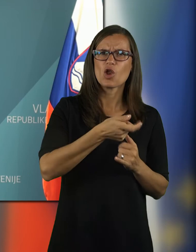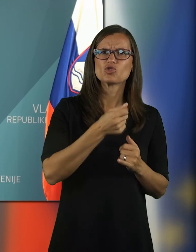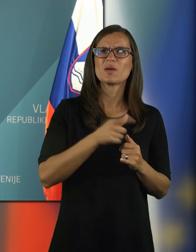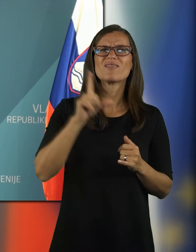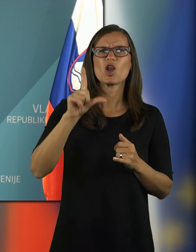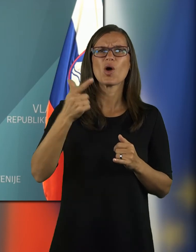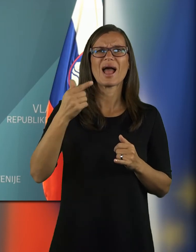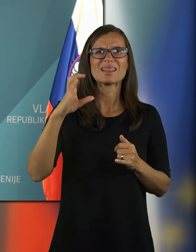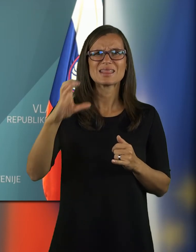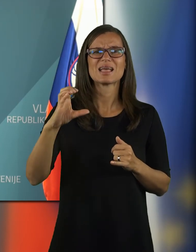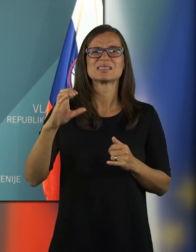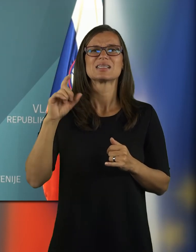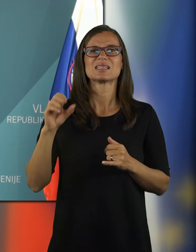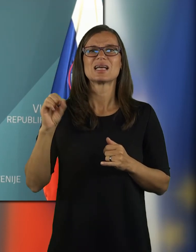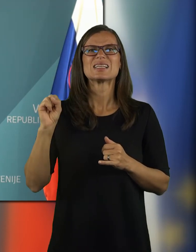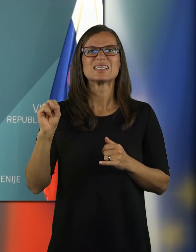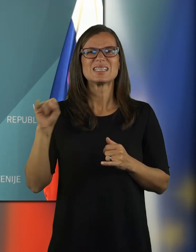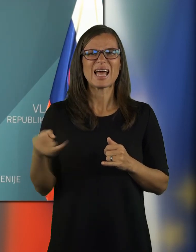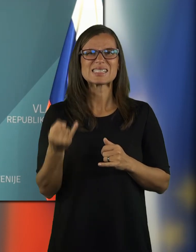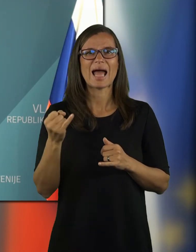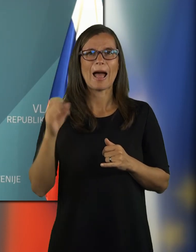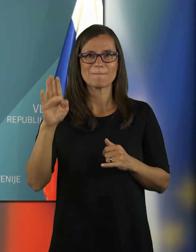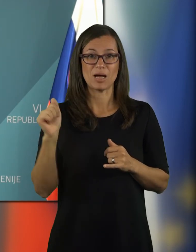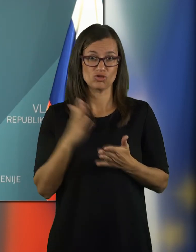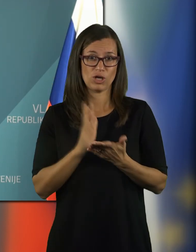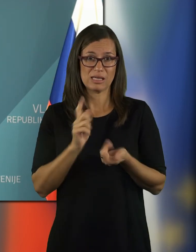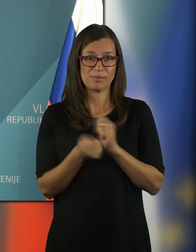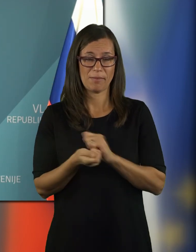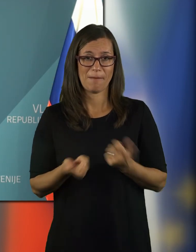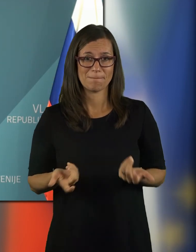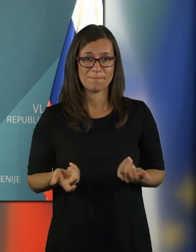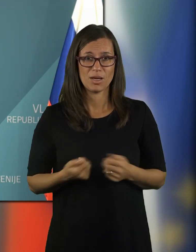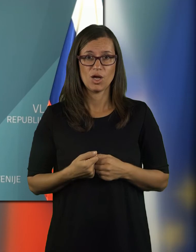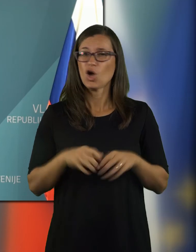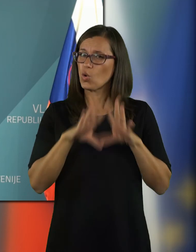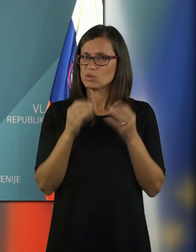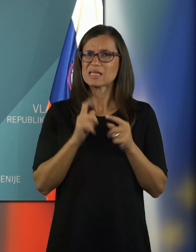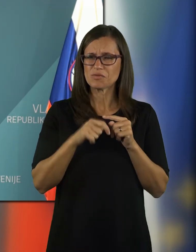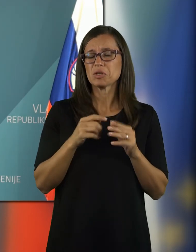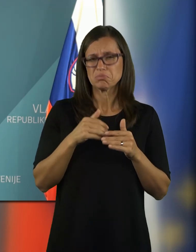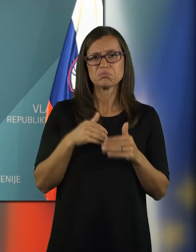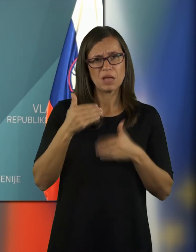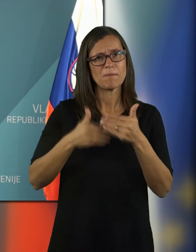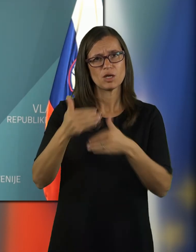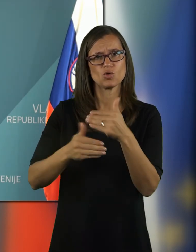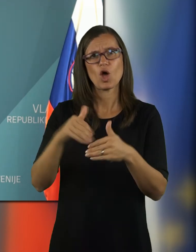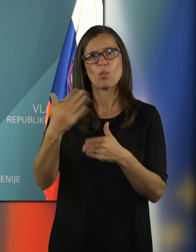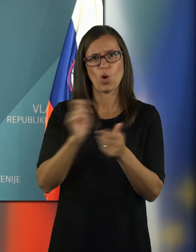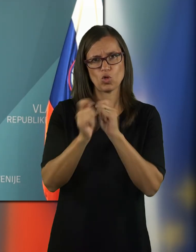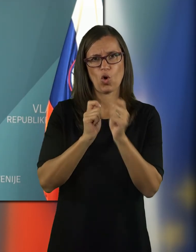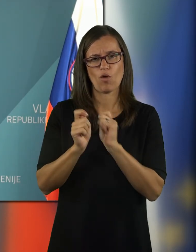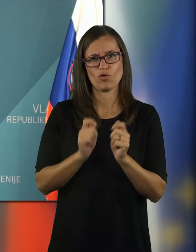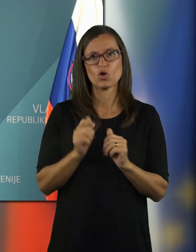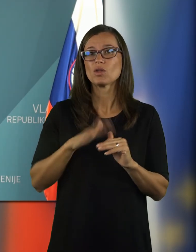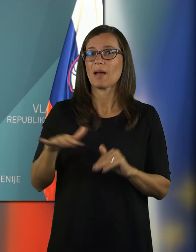v Logatcu, Sumitomo, mislim, in Yaskawa, se je tukaj že kaj premaknilo? Vse zadeve napredujejo po dogovoru